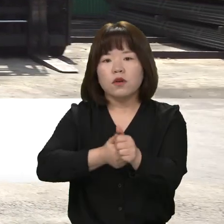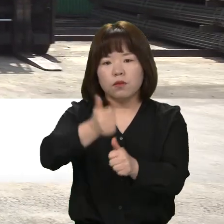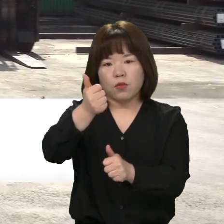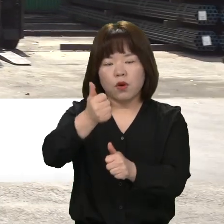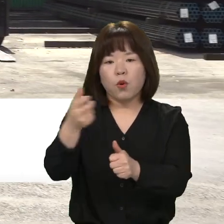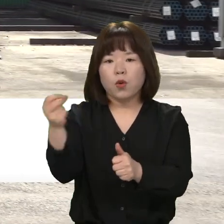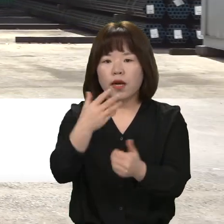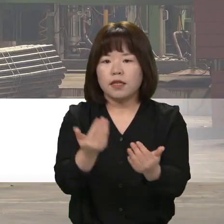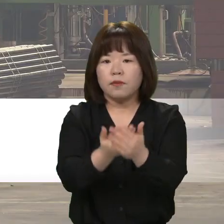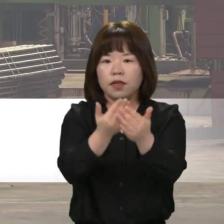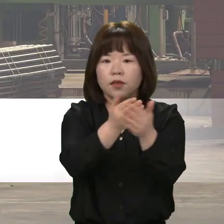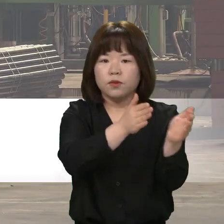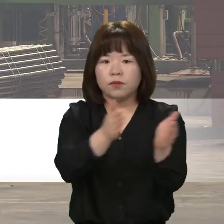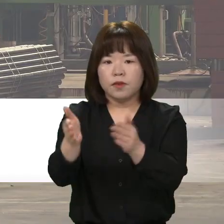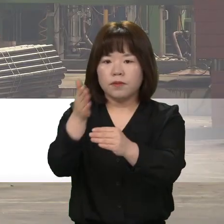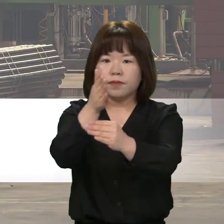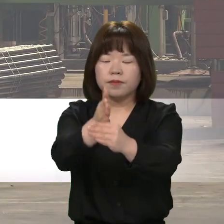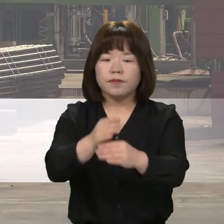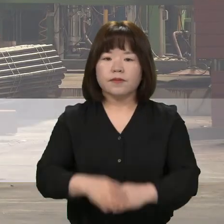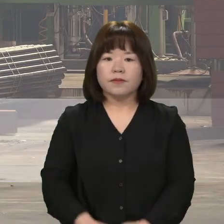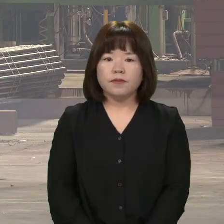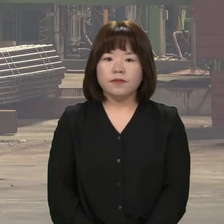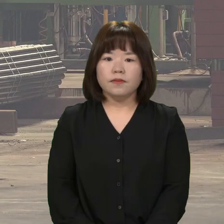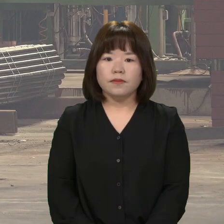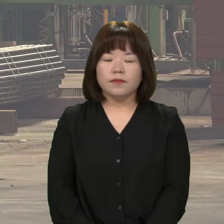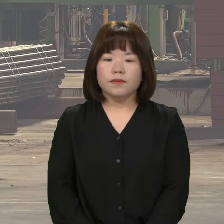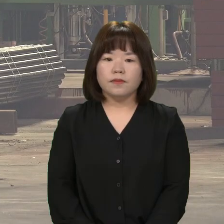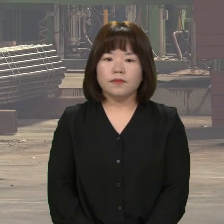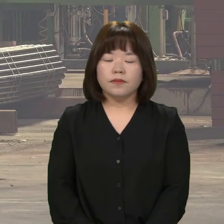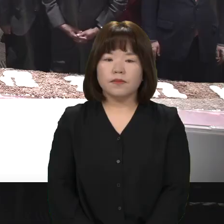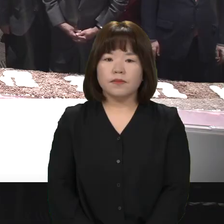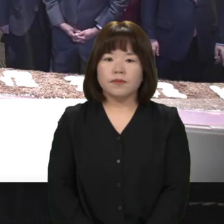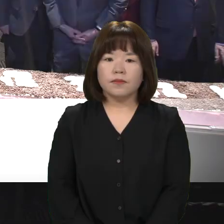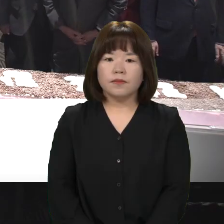어려움을 극복하고 재도약의 발판을 마련하고 있습니다